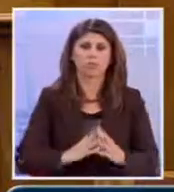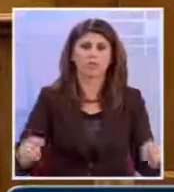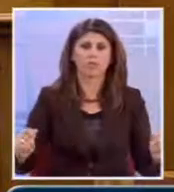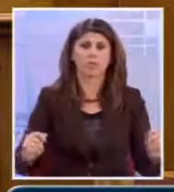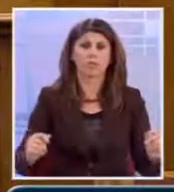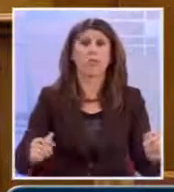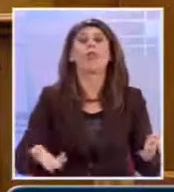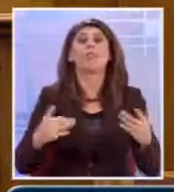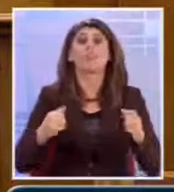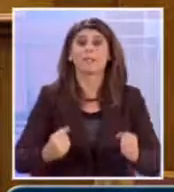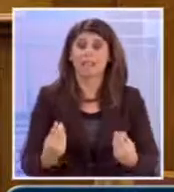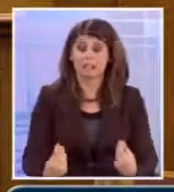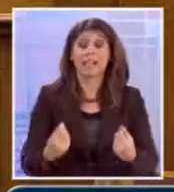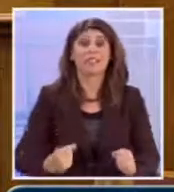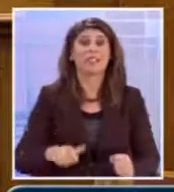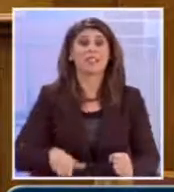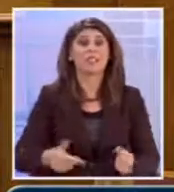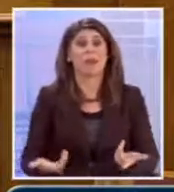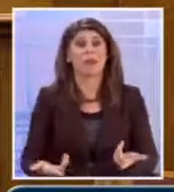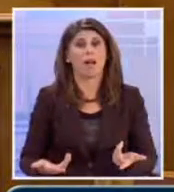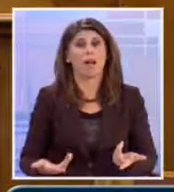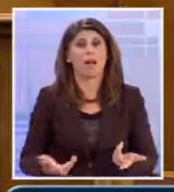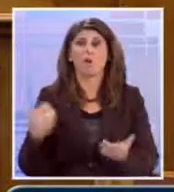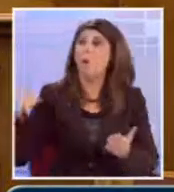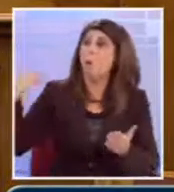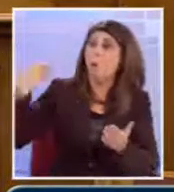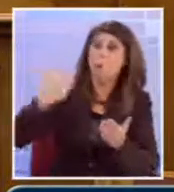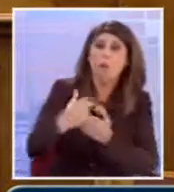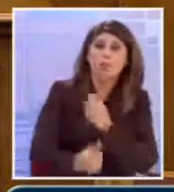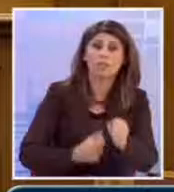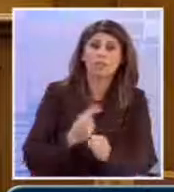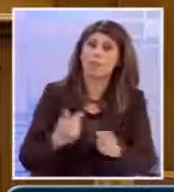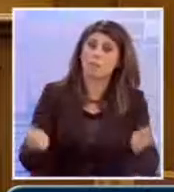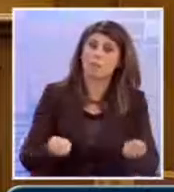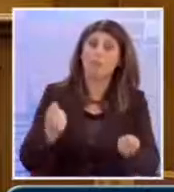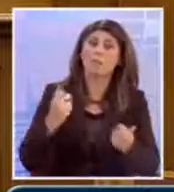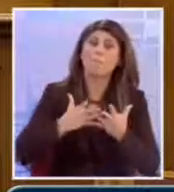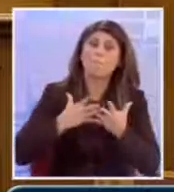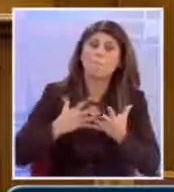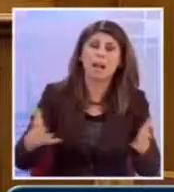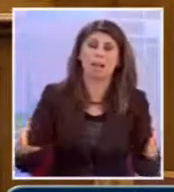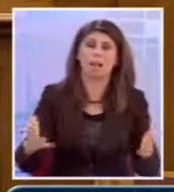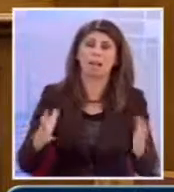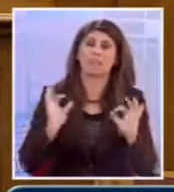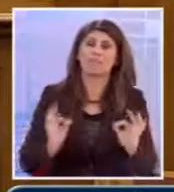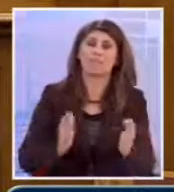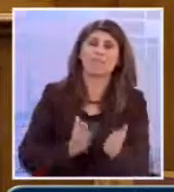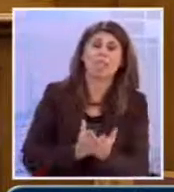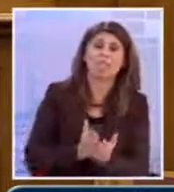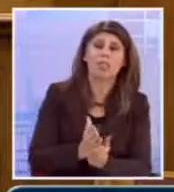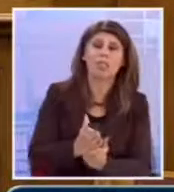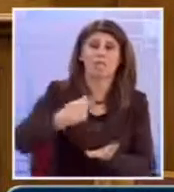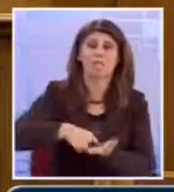σε καλύτερη θέση? Εάν όλα αυτά τα χρόνια είχε υλοποιηθεί μια μεγάλη και βεβαίως δίκαιη